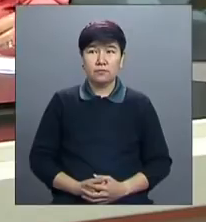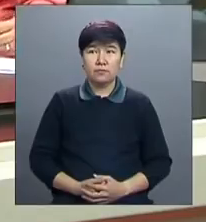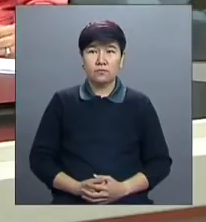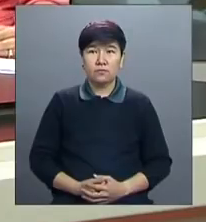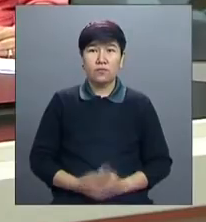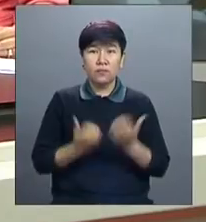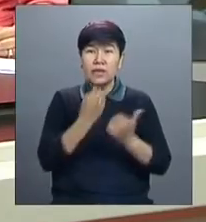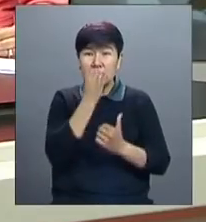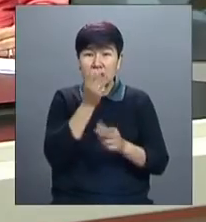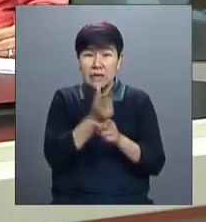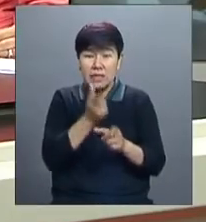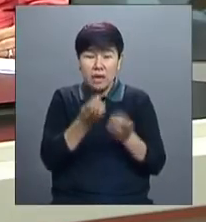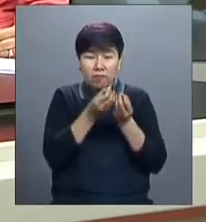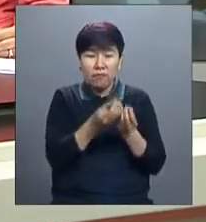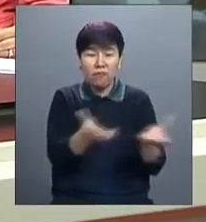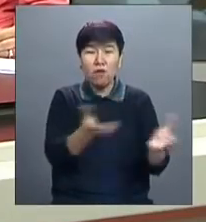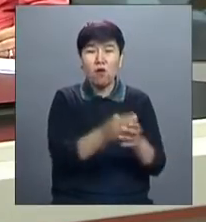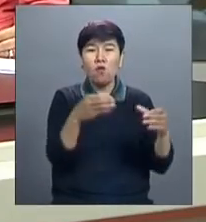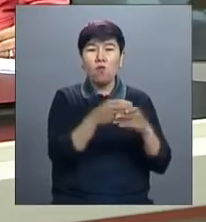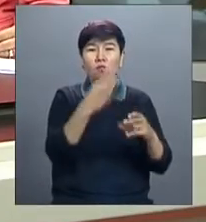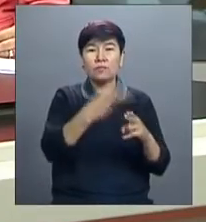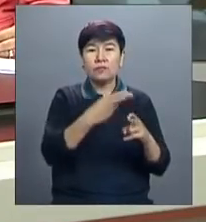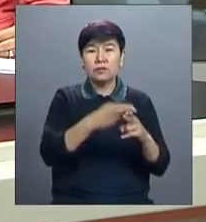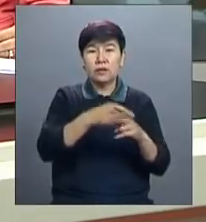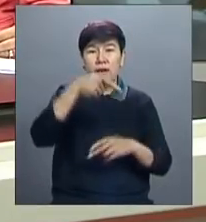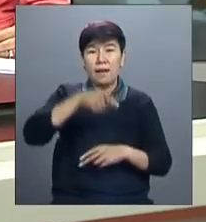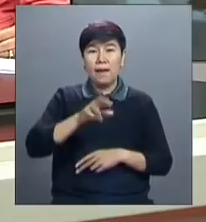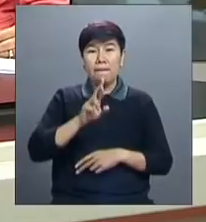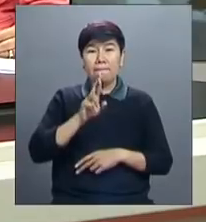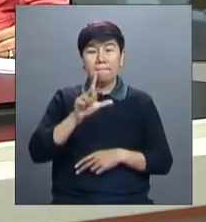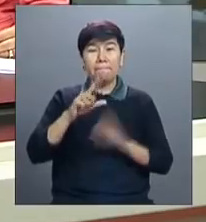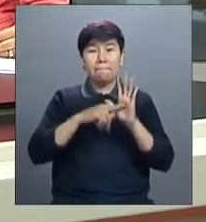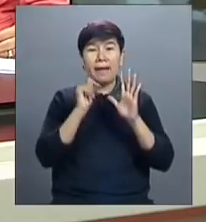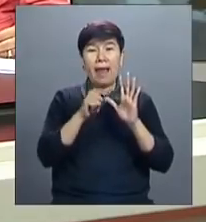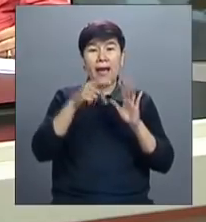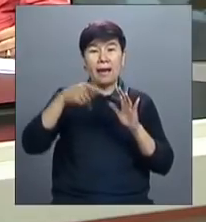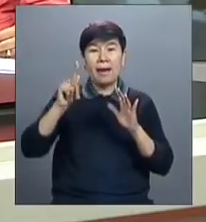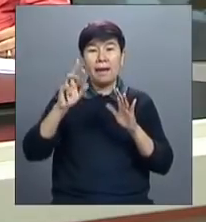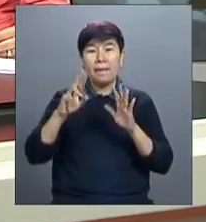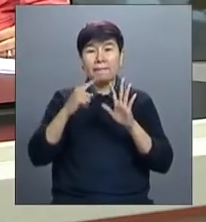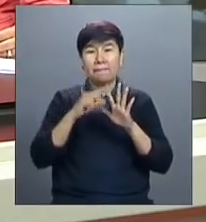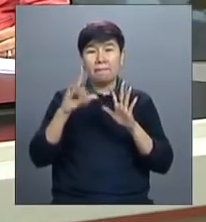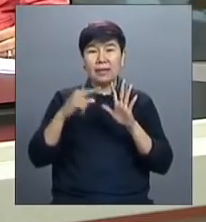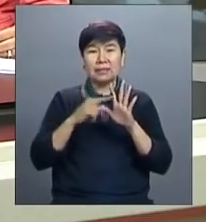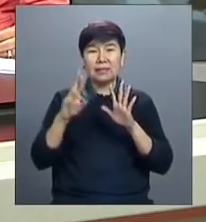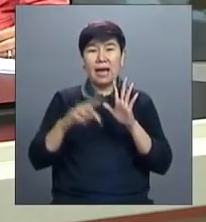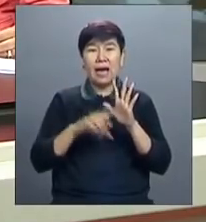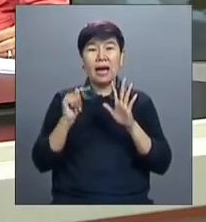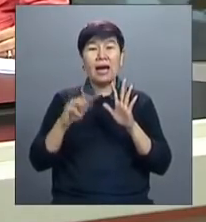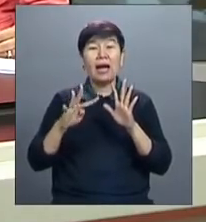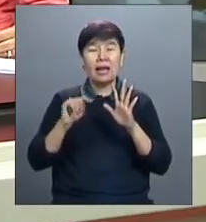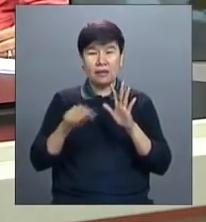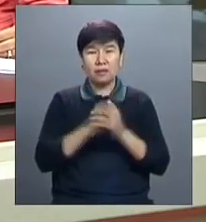งานเลี้ยงระดมทุนของพรรคพลังประชารัฐเมื่อวานนี้นะคะก็มีการเปิดเผยผลการระดมทุนภายใต้คอนเซ็ปต์ประเทศไทยหนึ่งเดียวก็